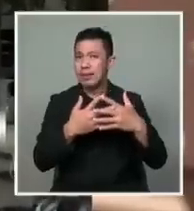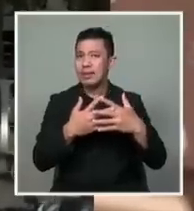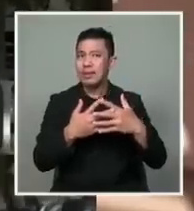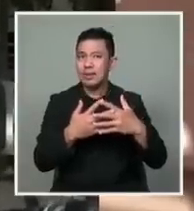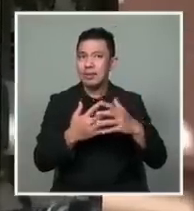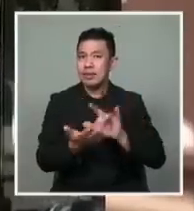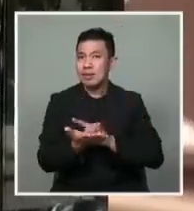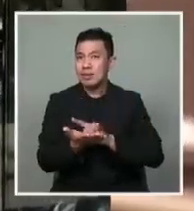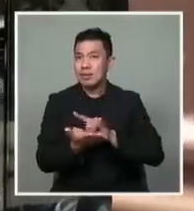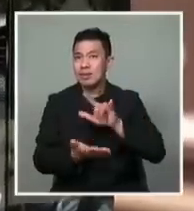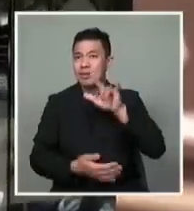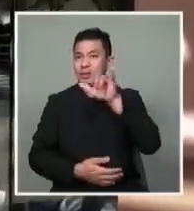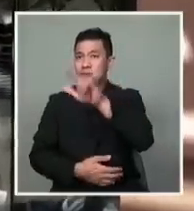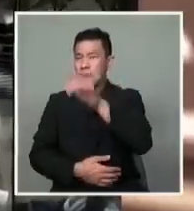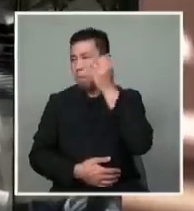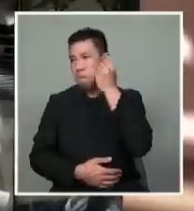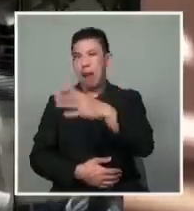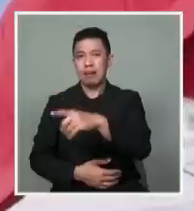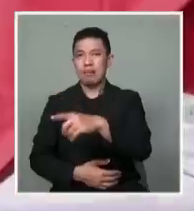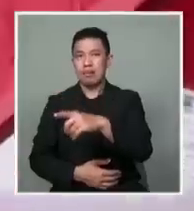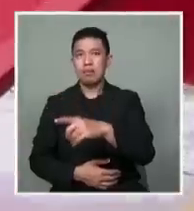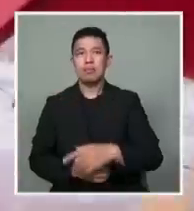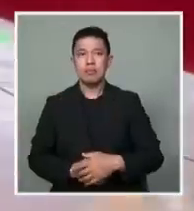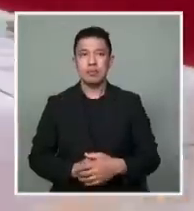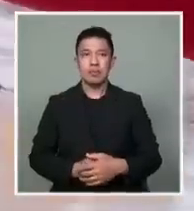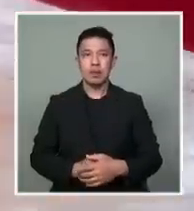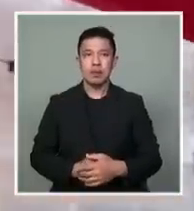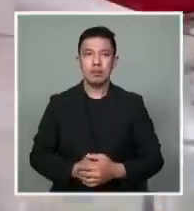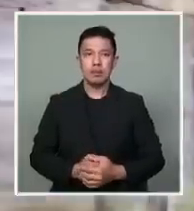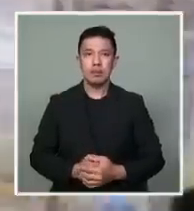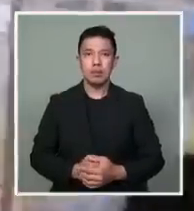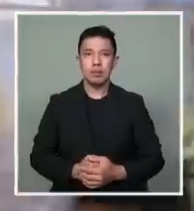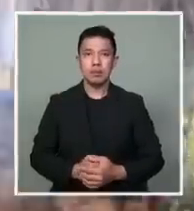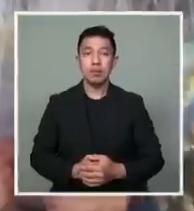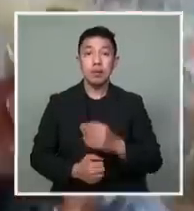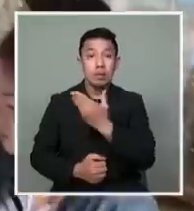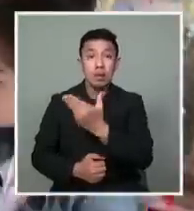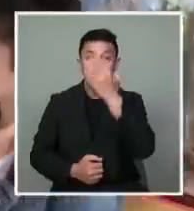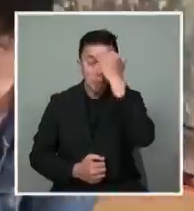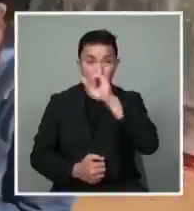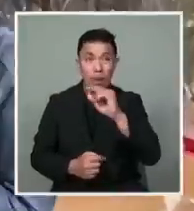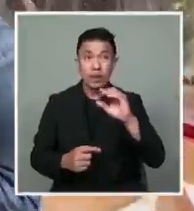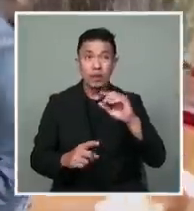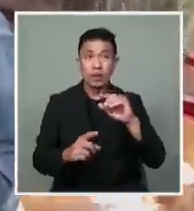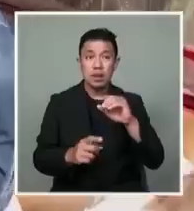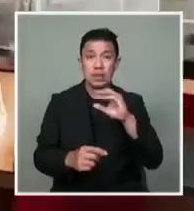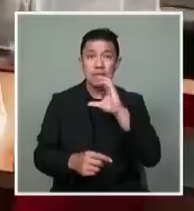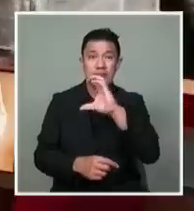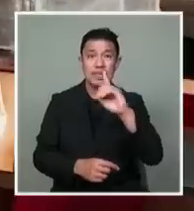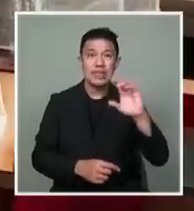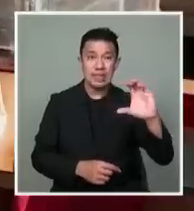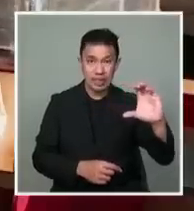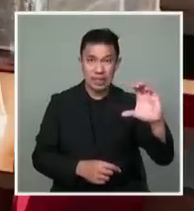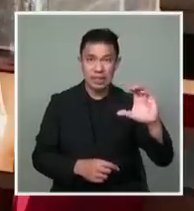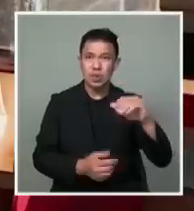ทางเครื่องบินเนี่ยนะคะเยอะที่สุดเลยทุกท่านที่สุดนะตั้งแต่มีการระบาดของโควิด-19 ค่ะแม้ว่า CDC หรือว่าศูนย์ควบคุมและป้องกันโรคสห